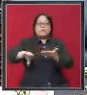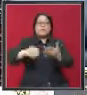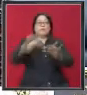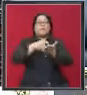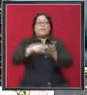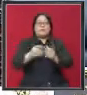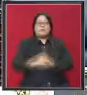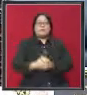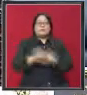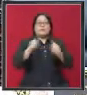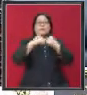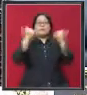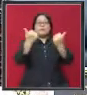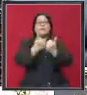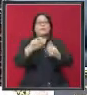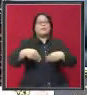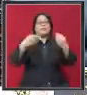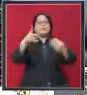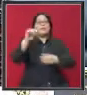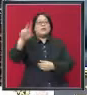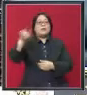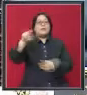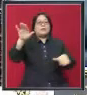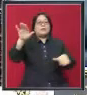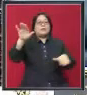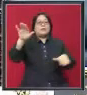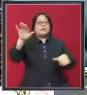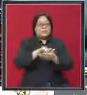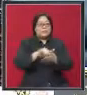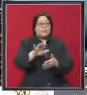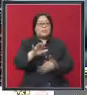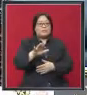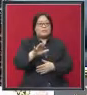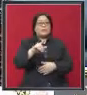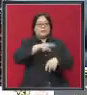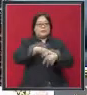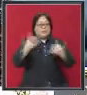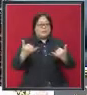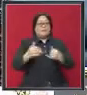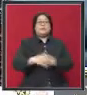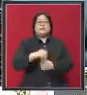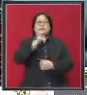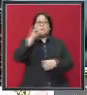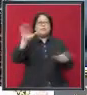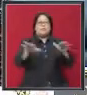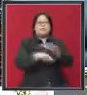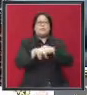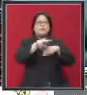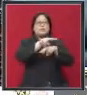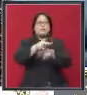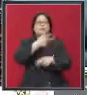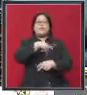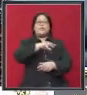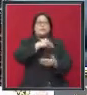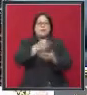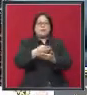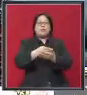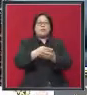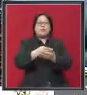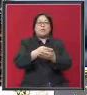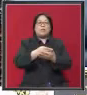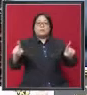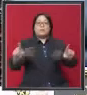pertikaian. Agensi pemberian kredit di bawah, bukanlah pada masa inilah, bukanlah di bawah seliaan Kementerian Kewangan.